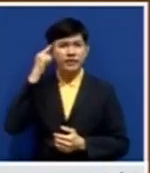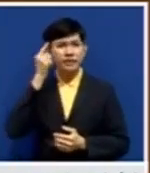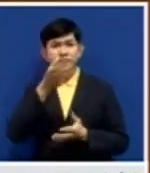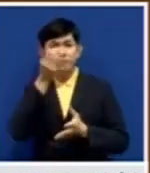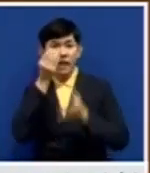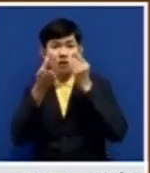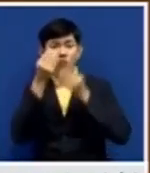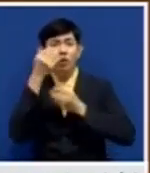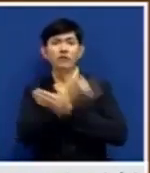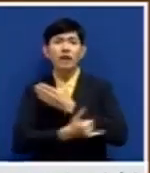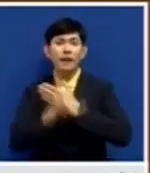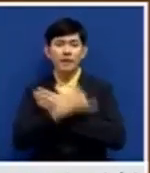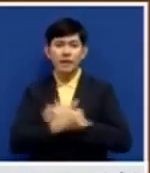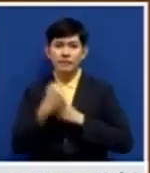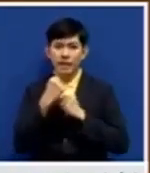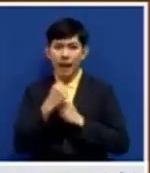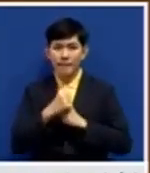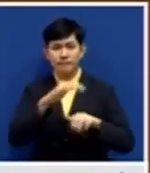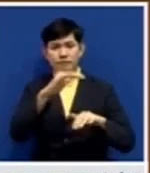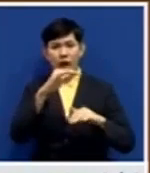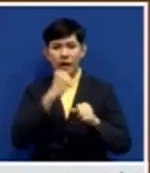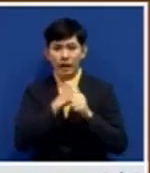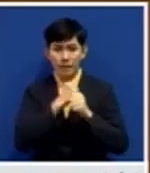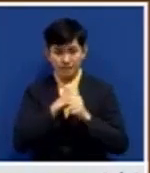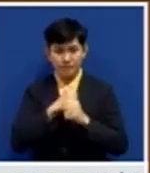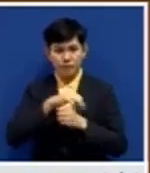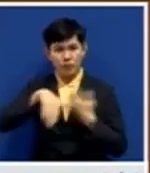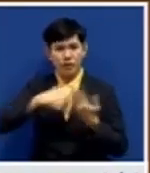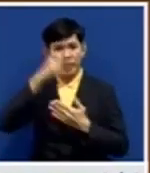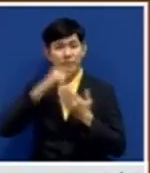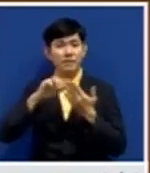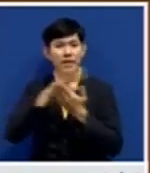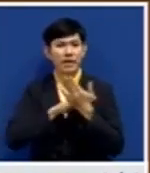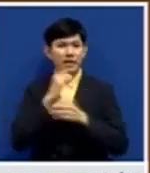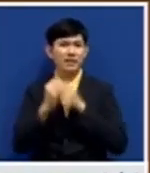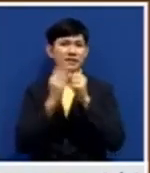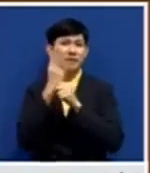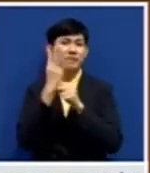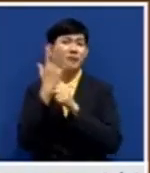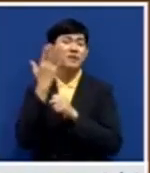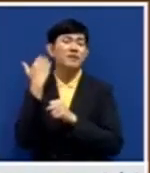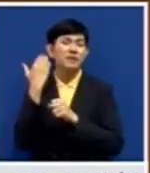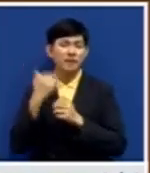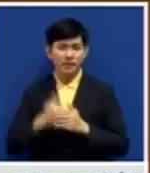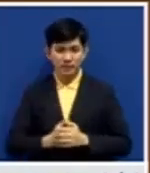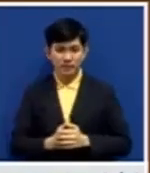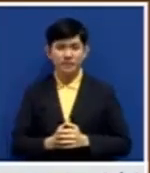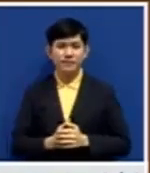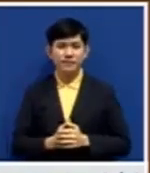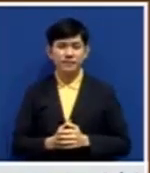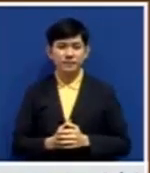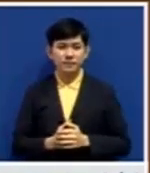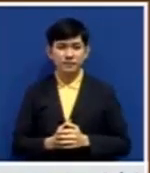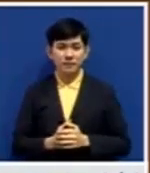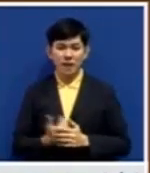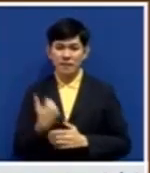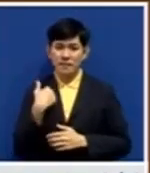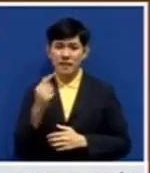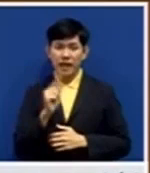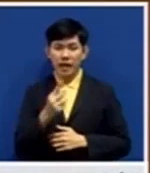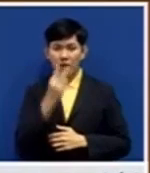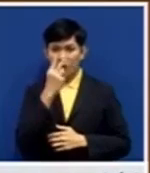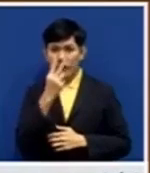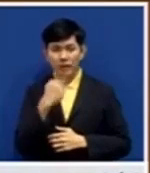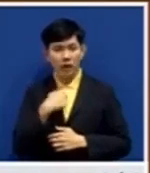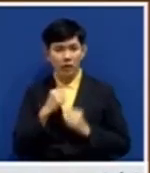ศอื่นแล้วพยายามนำเข้ามาในประเทศไทยที่เราทำอยู่ในขณะที่ผ่านมา 4-5 ปีสิ่งหนึ่งเลยที่เรามองแล้วเร